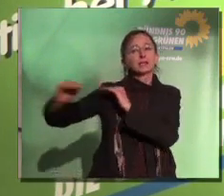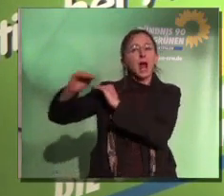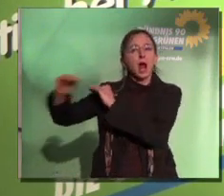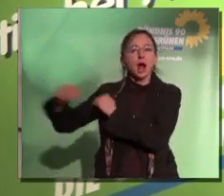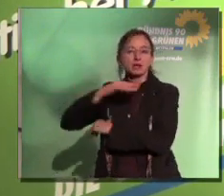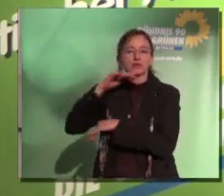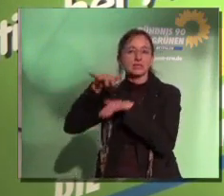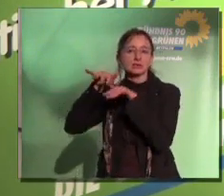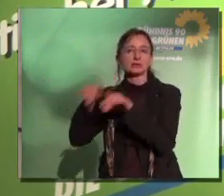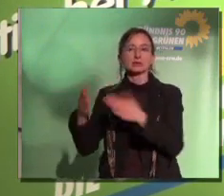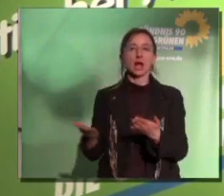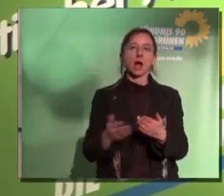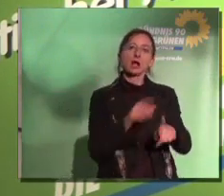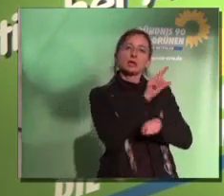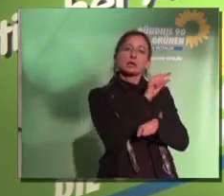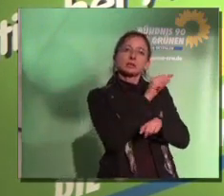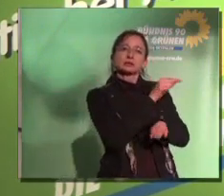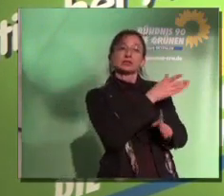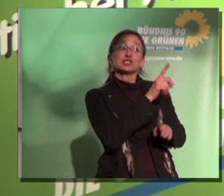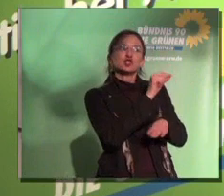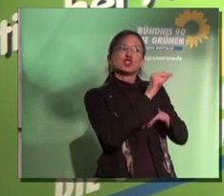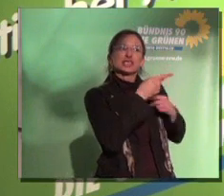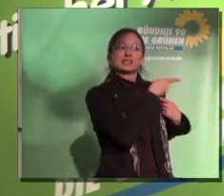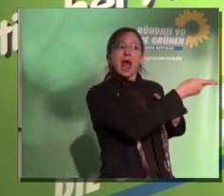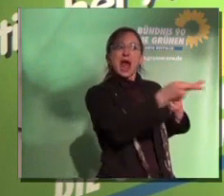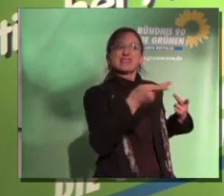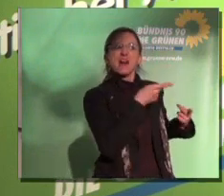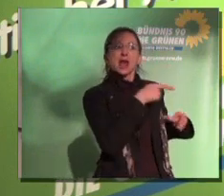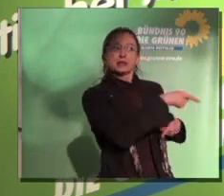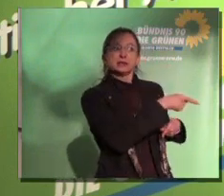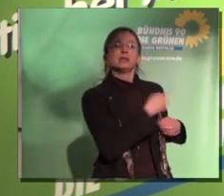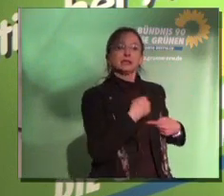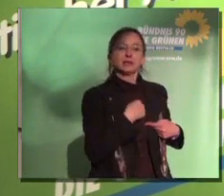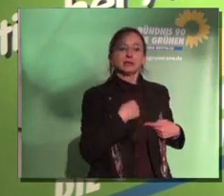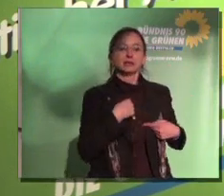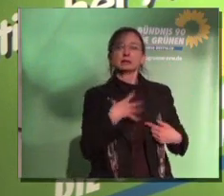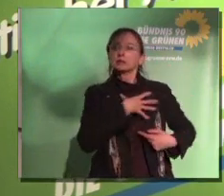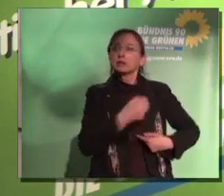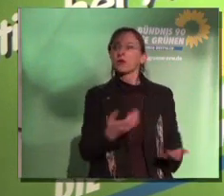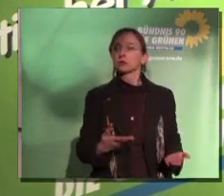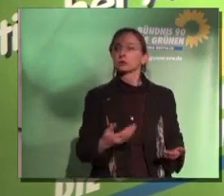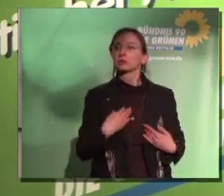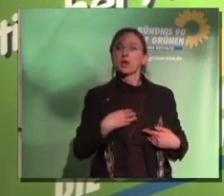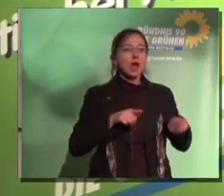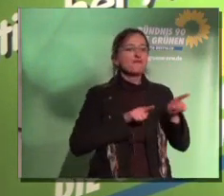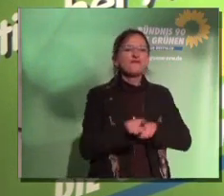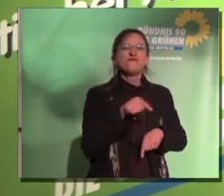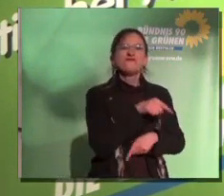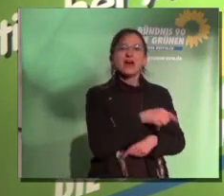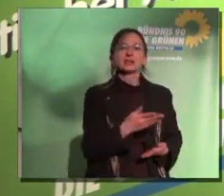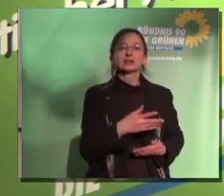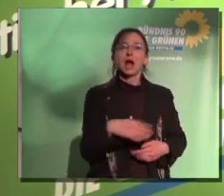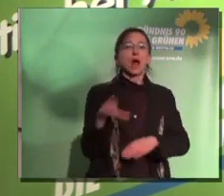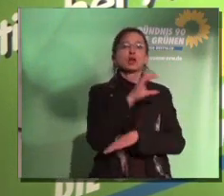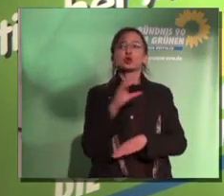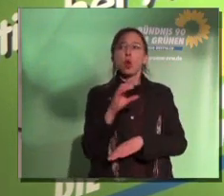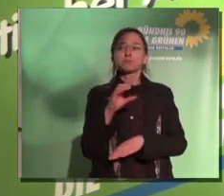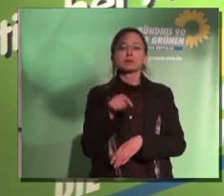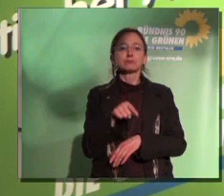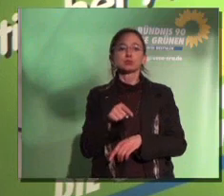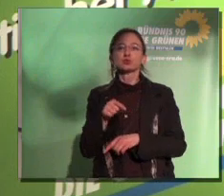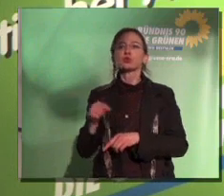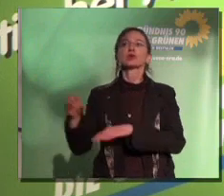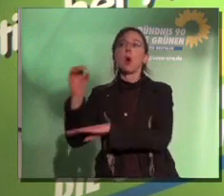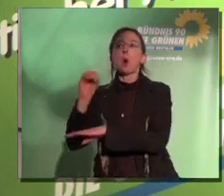prozentual haben wir am Chicken Highway gewonnen. Ja? Vechta, Kloppenburg, Oltenburg. Das waren